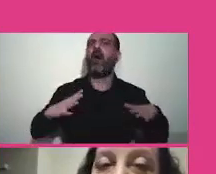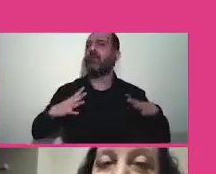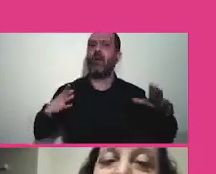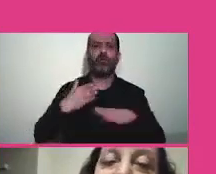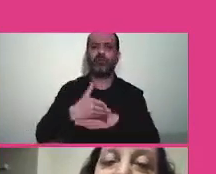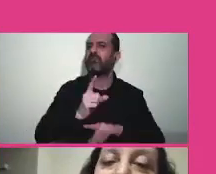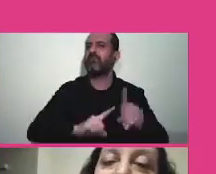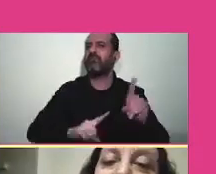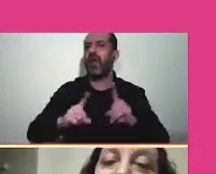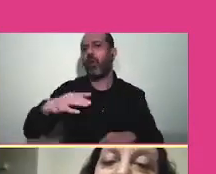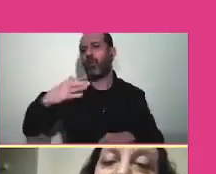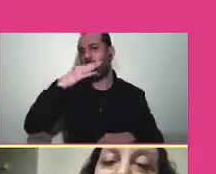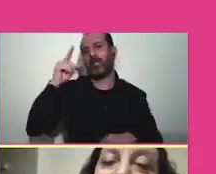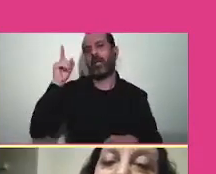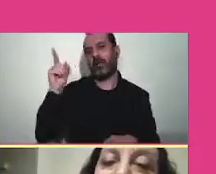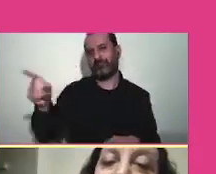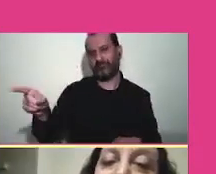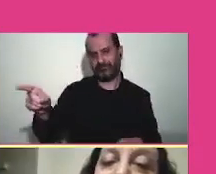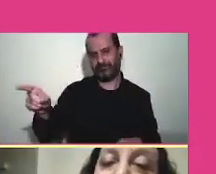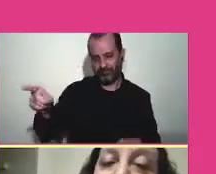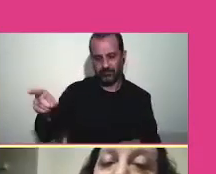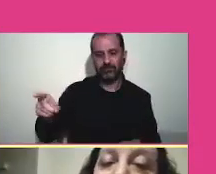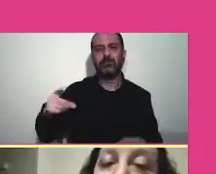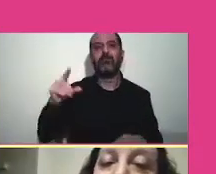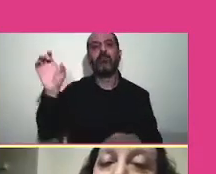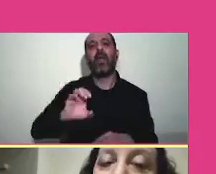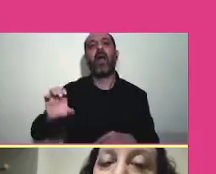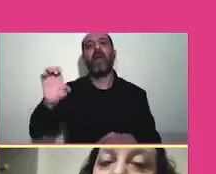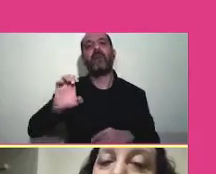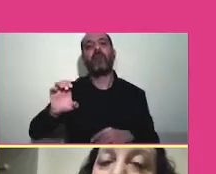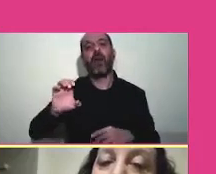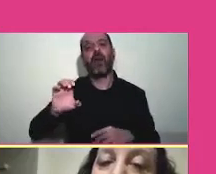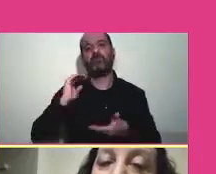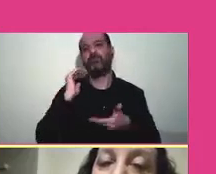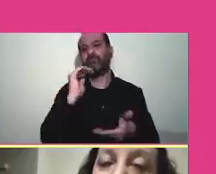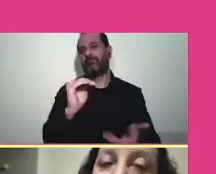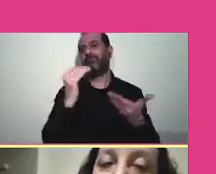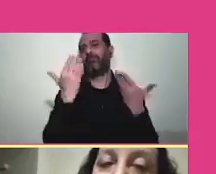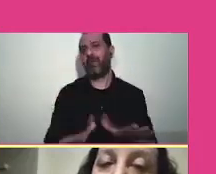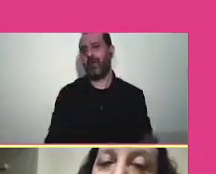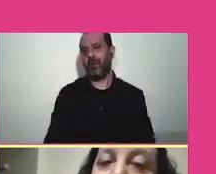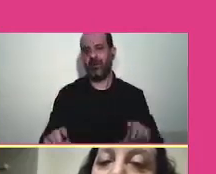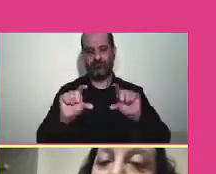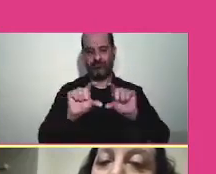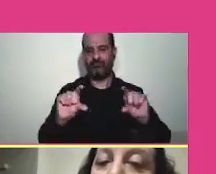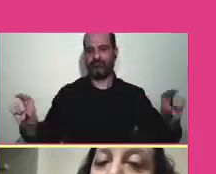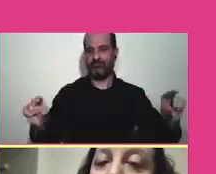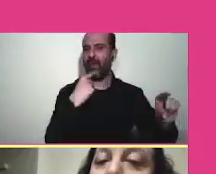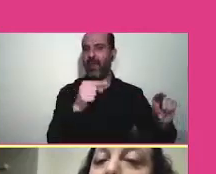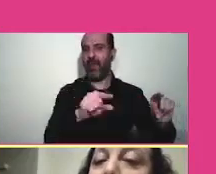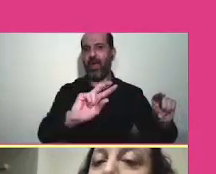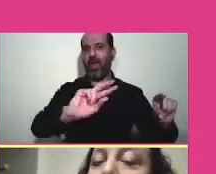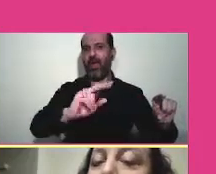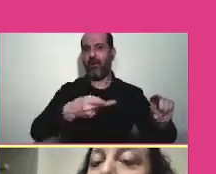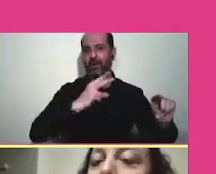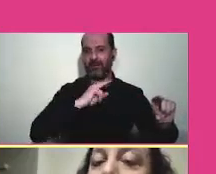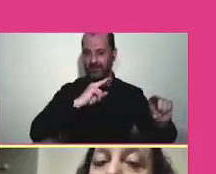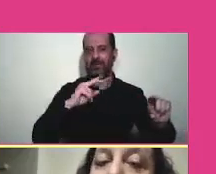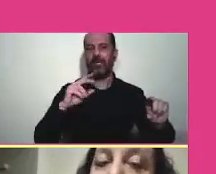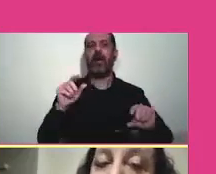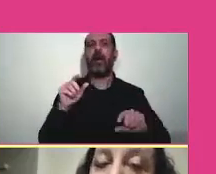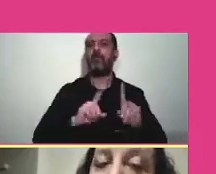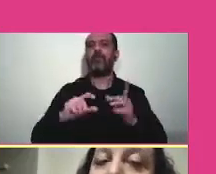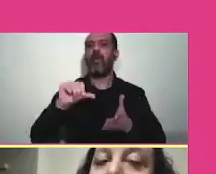Κομοτηνή. Η ευρωπαϊκή διάκριση, όπως λέει εδώ πέρα το παιχνίδι μας, για την προσβασιμότητα έχει λάβει